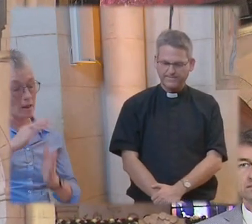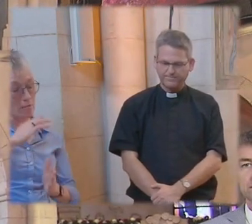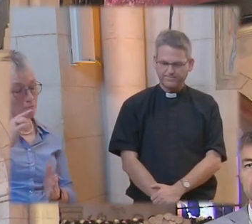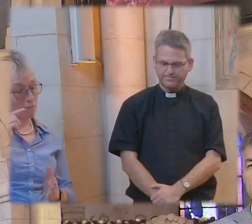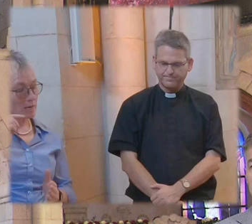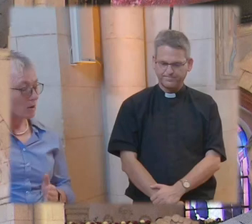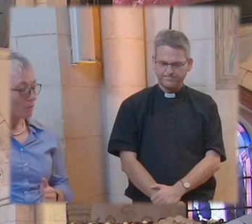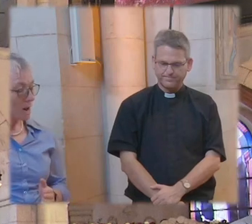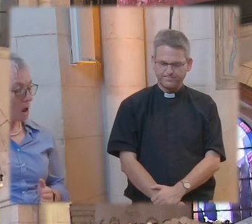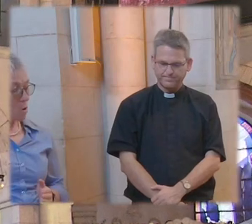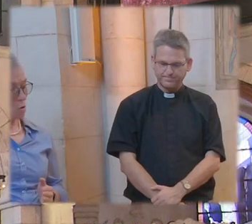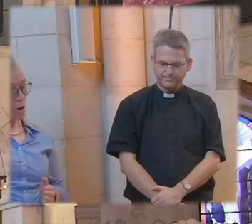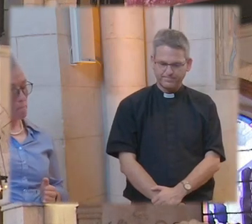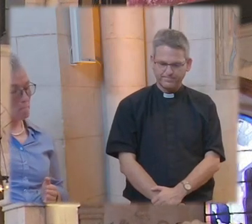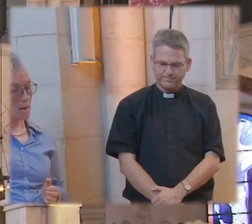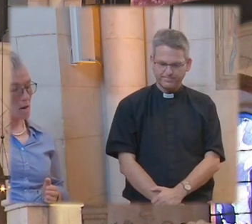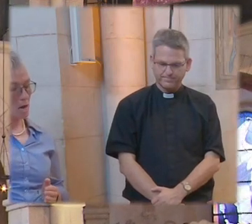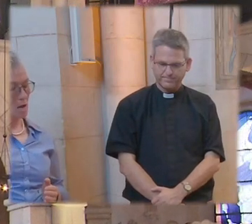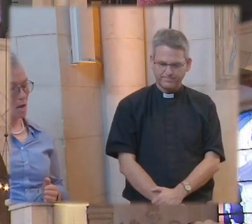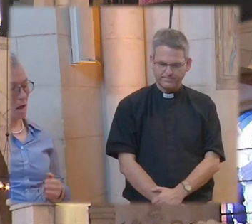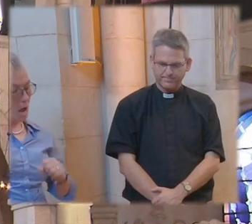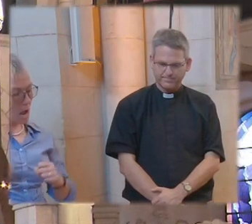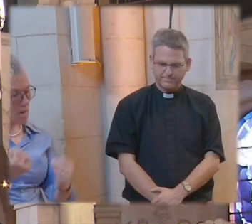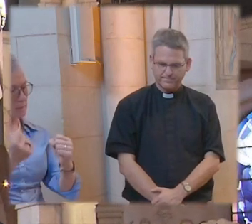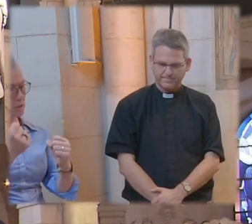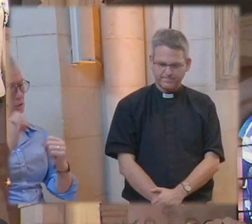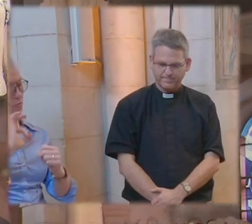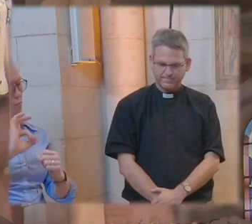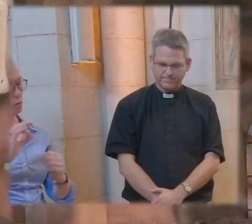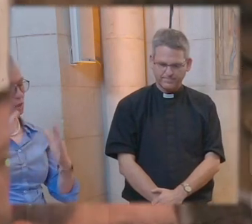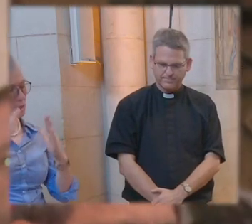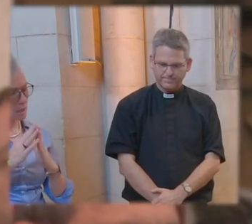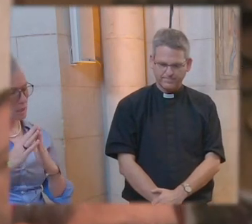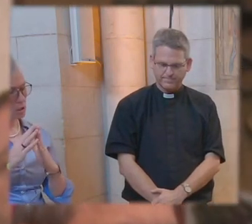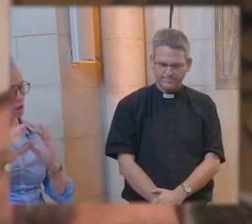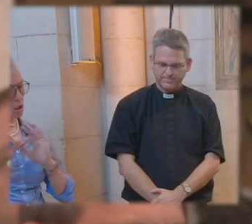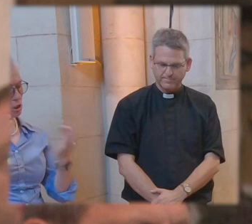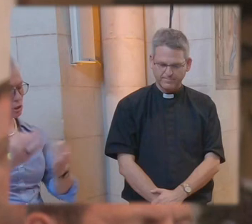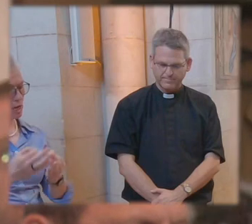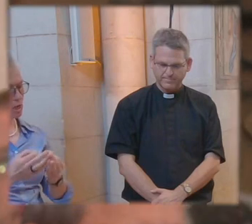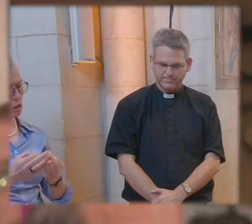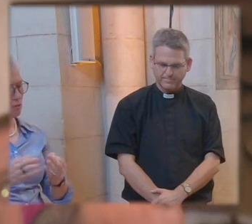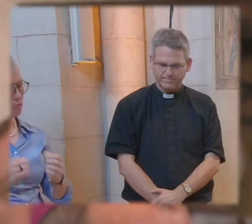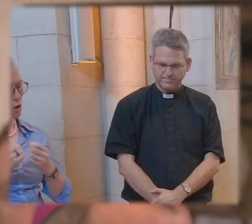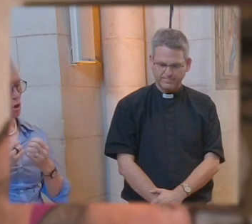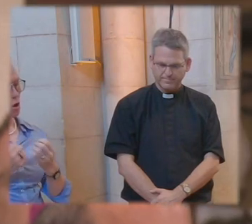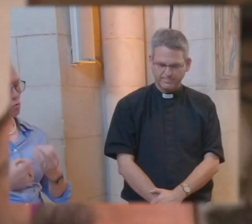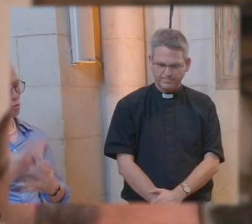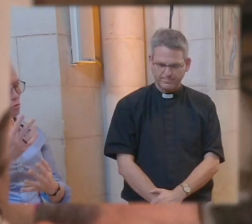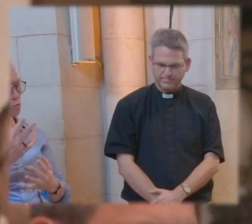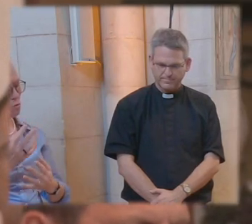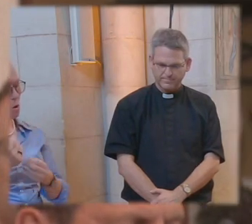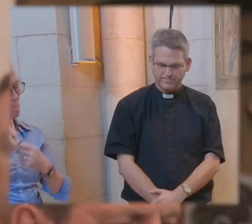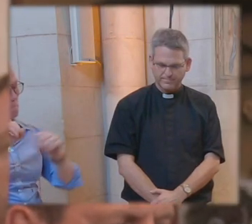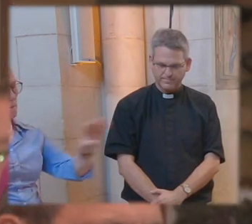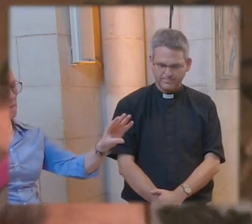sich heute in Kirche und Gesellschaft, in Kultur und Medien,